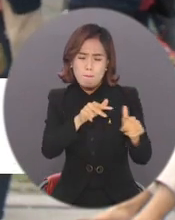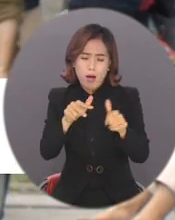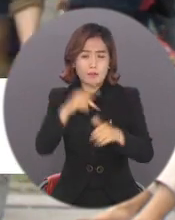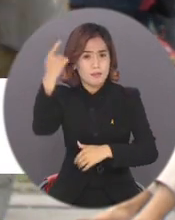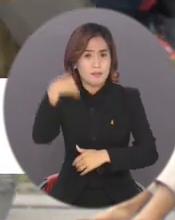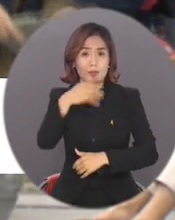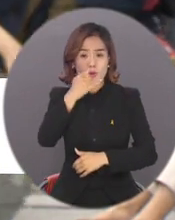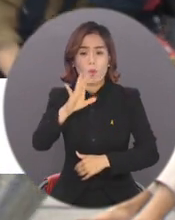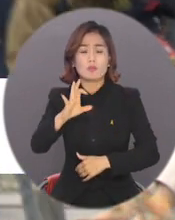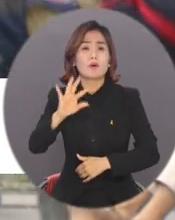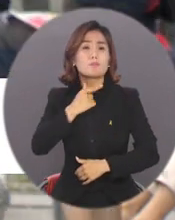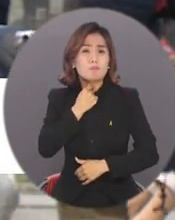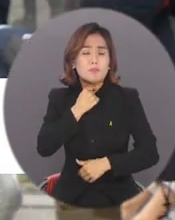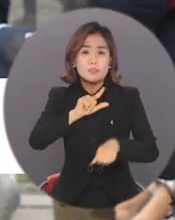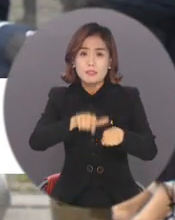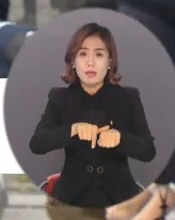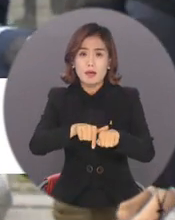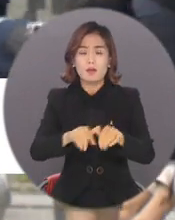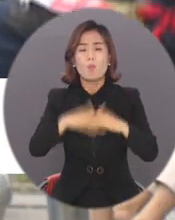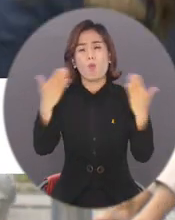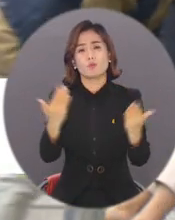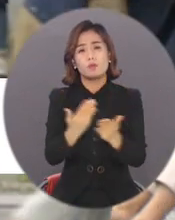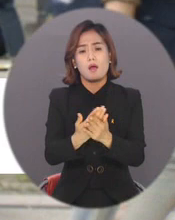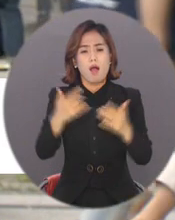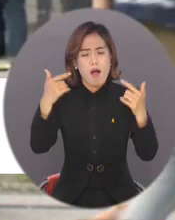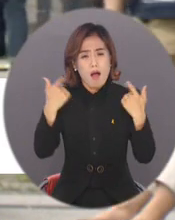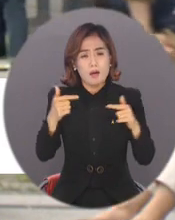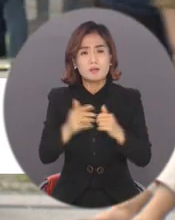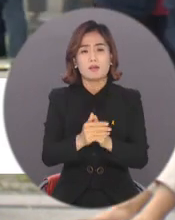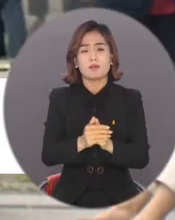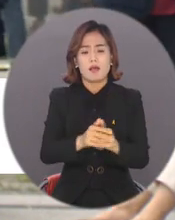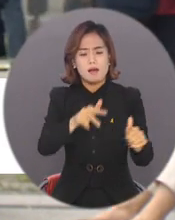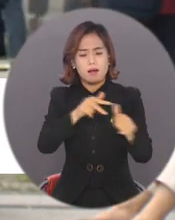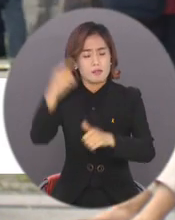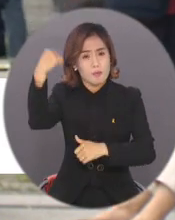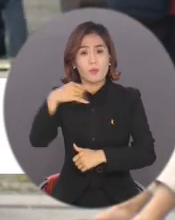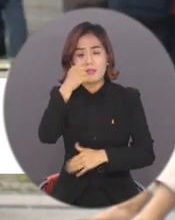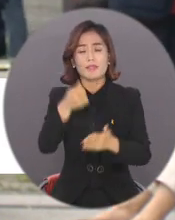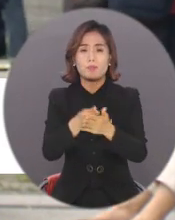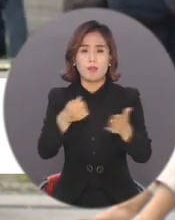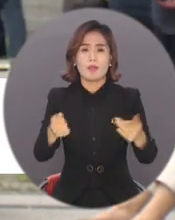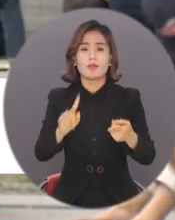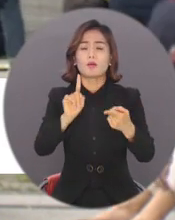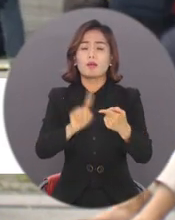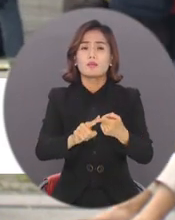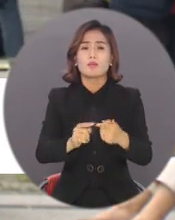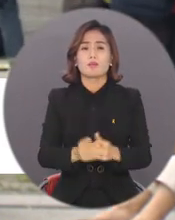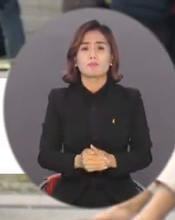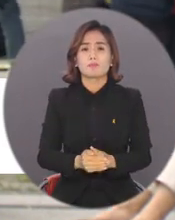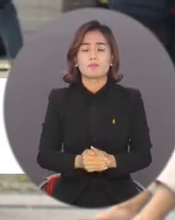하는 거고 화장실 가는 시간이라든지 이런 것들조차도 저희가 매번 감시를 받고 있기 때문에